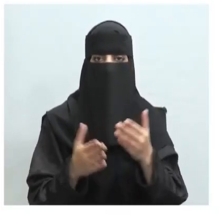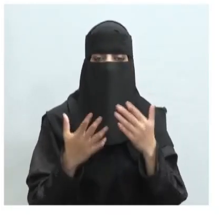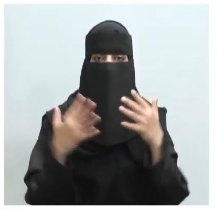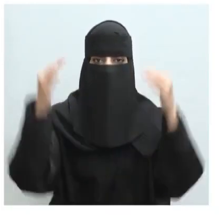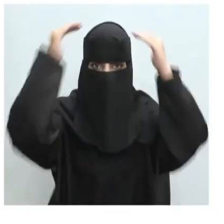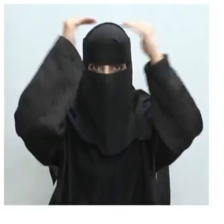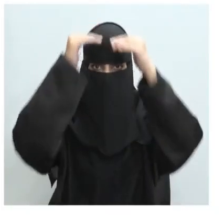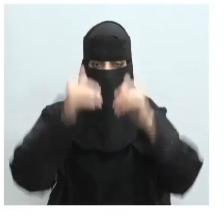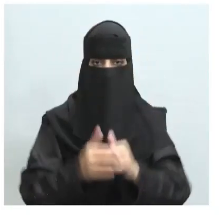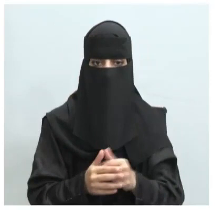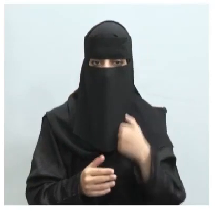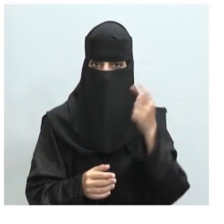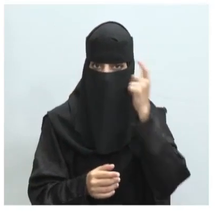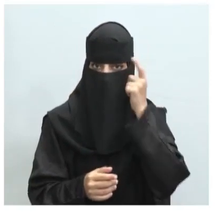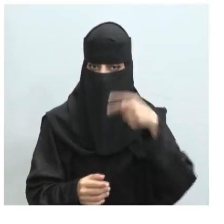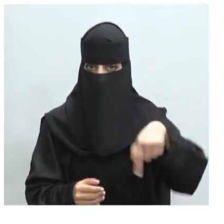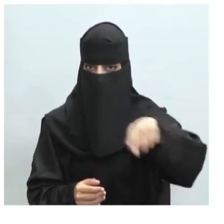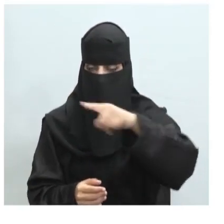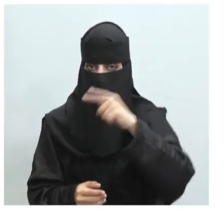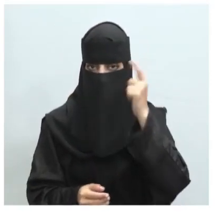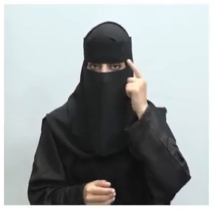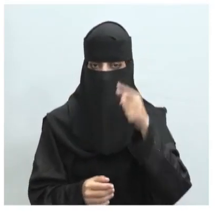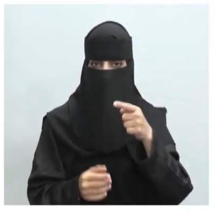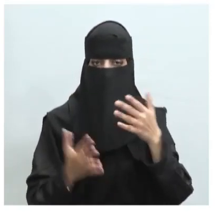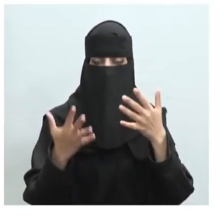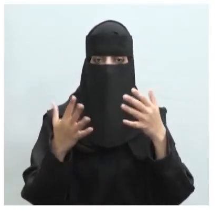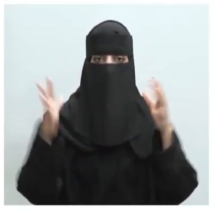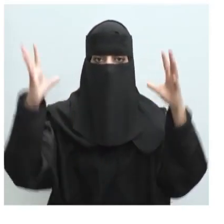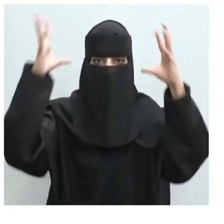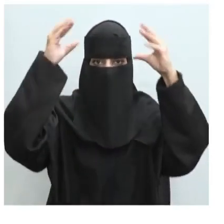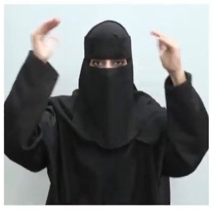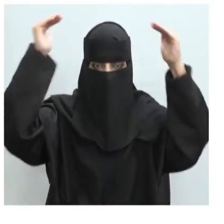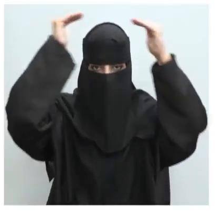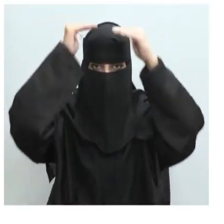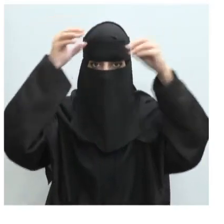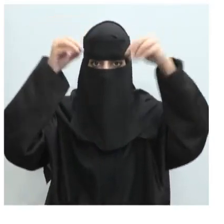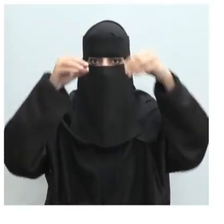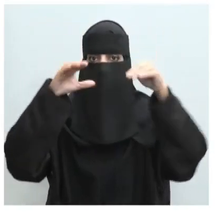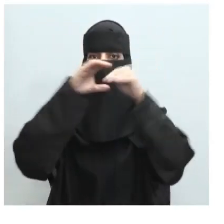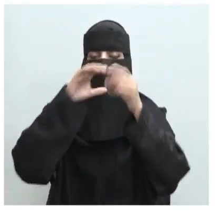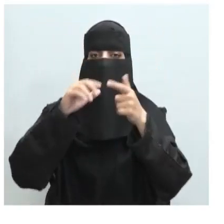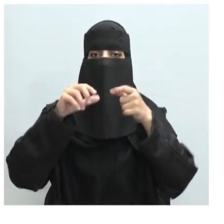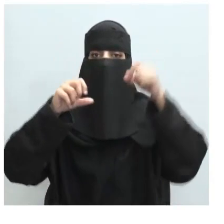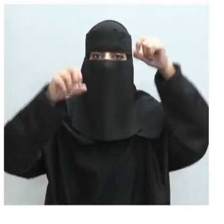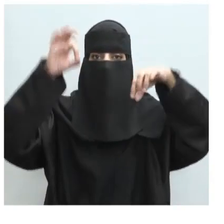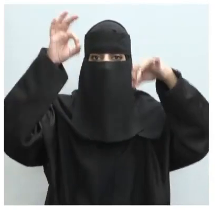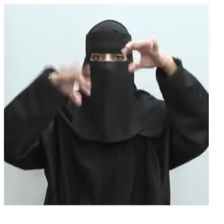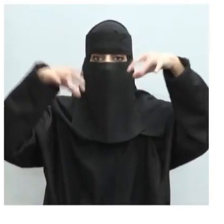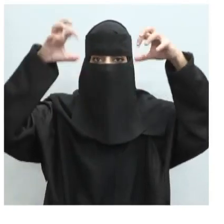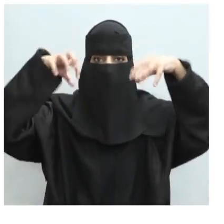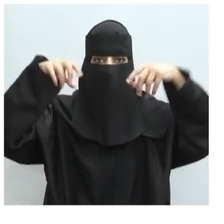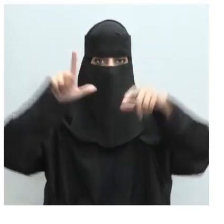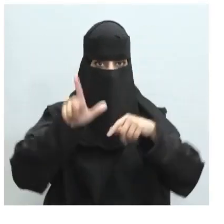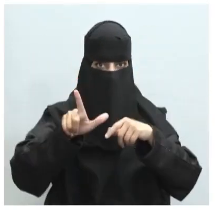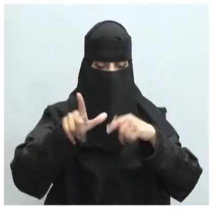من المعلوم عزيزي الطالب وعزيزي الطالبه ان الغيوم تحتوي على قطرات من الماء والجليد ربما